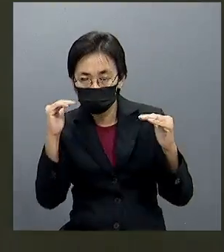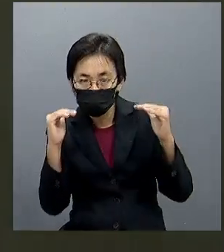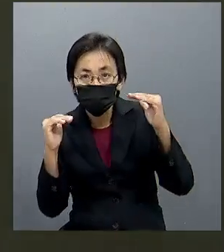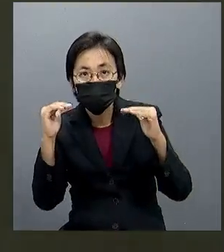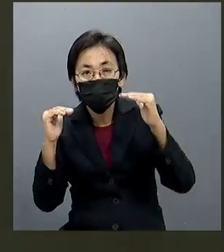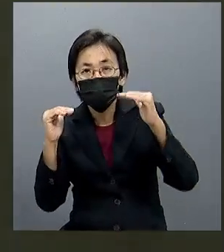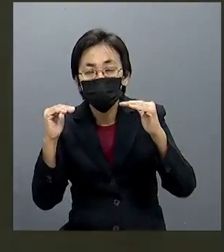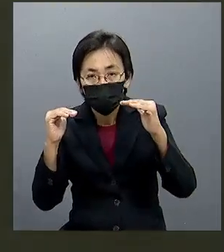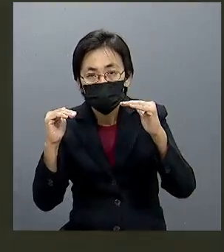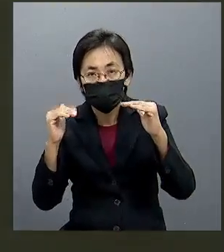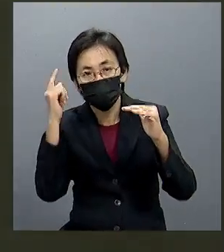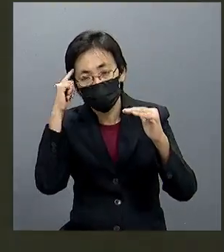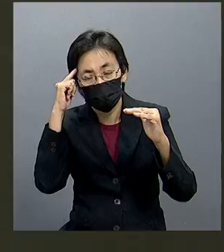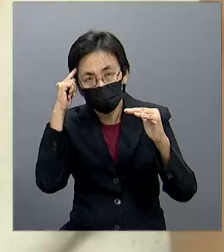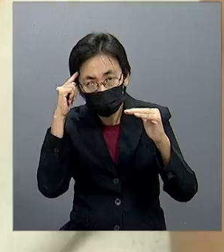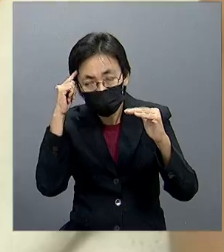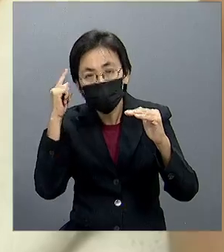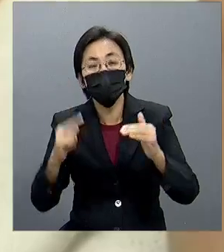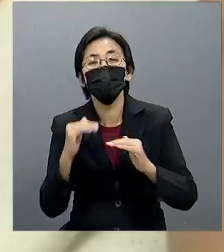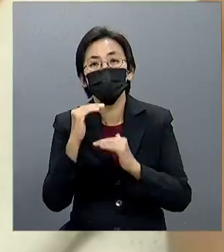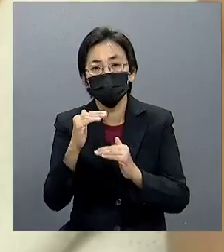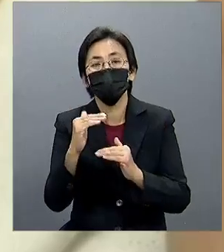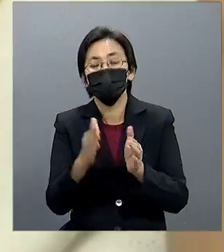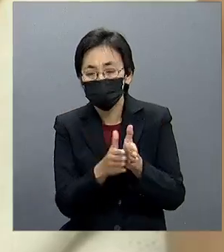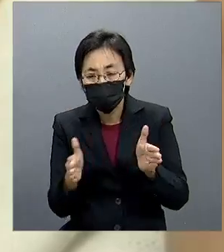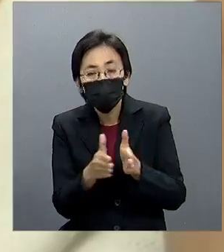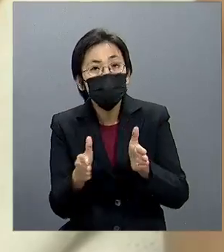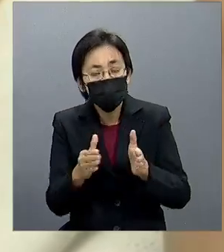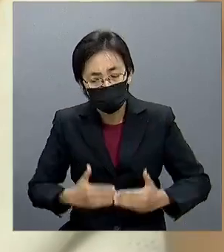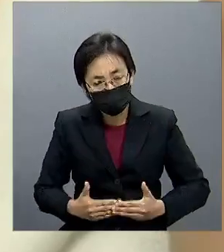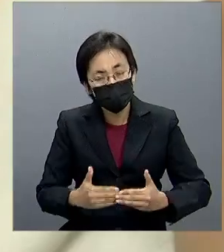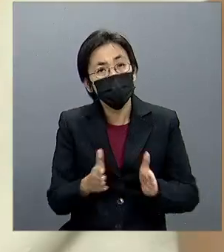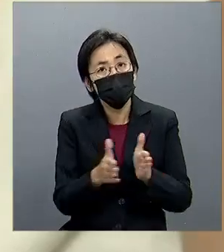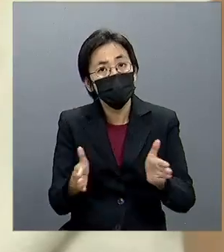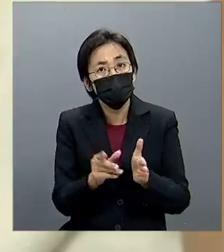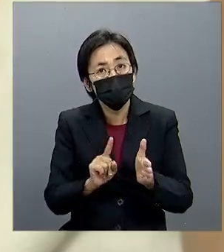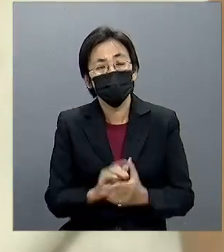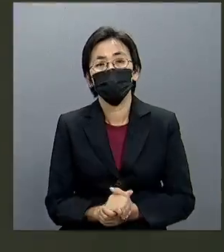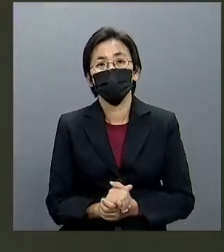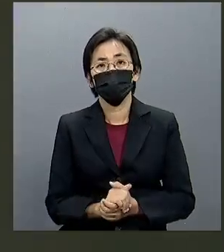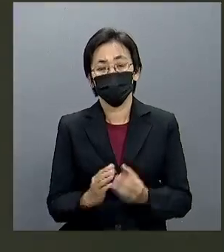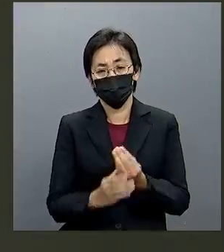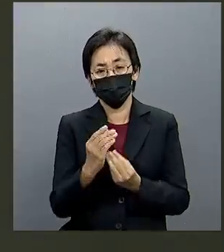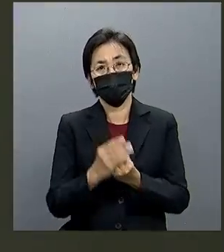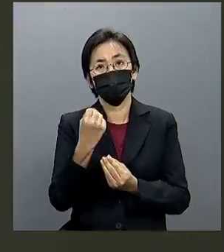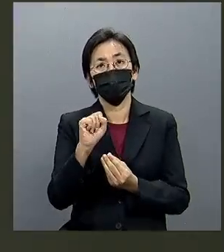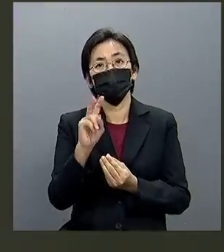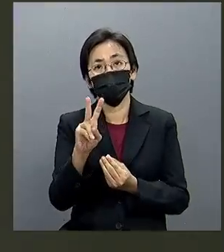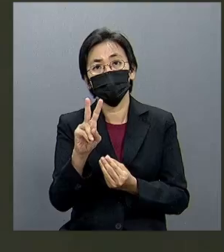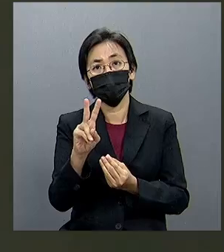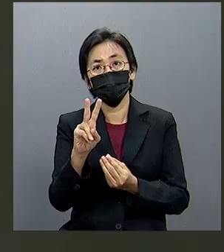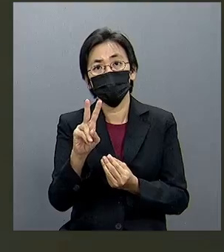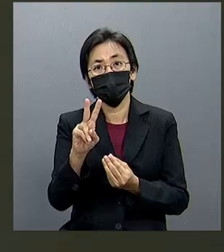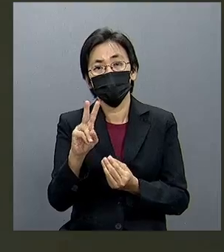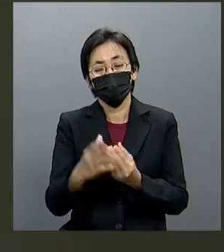ช่วงระยะเวลาก็ถูกต้องแต่เพียงแต่ว่าไอ้ตรงเนี้ย12สัปดาห์เนี่ยตัวขนาดไหน